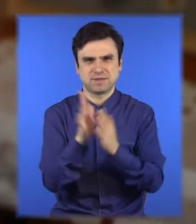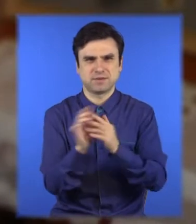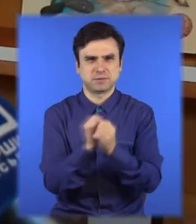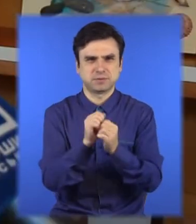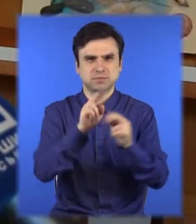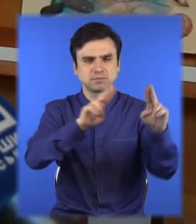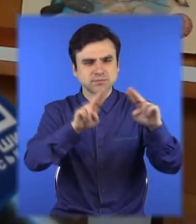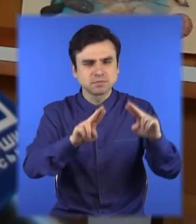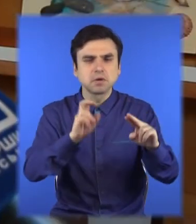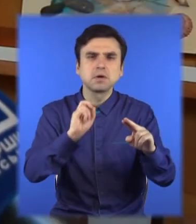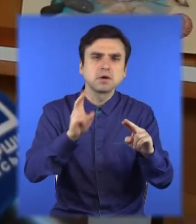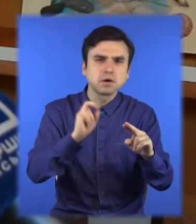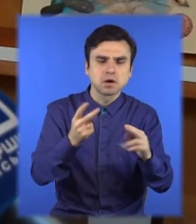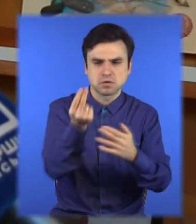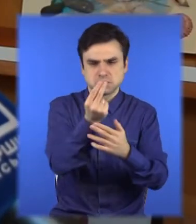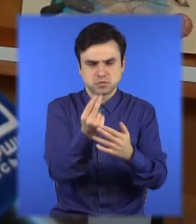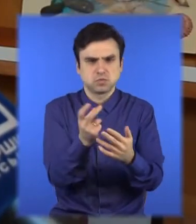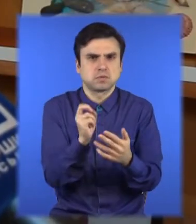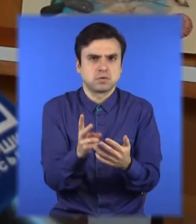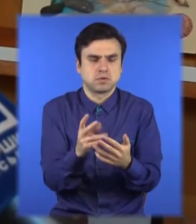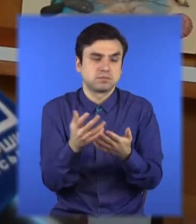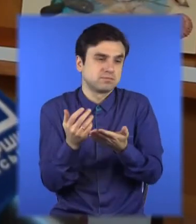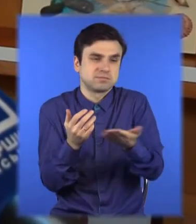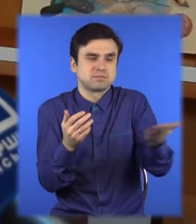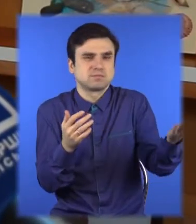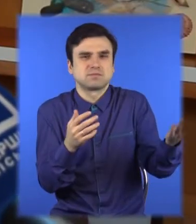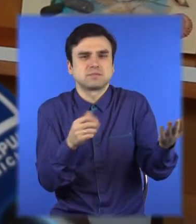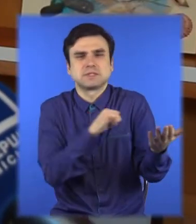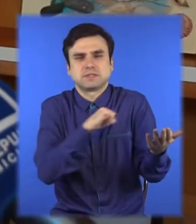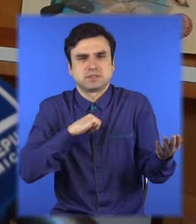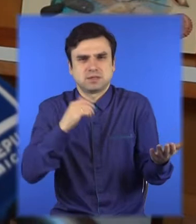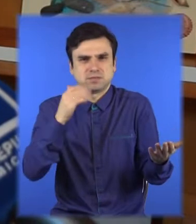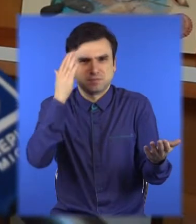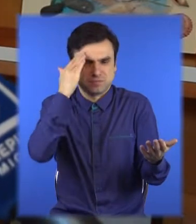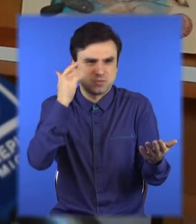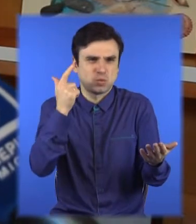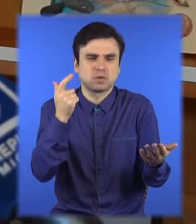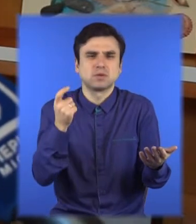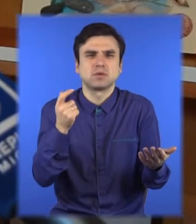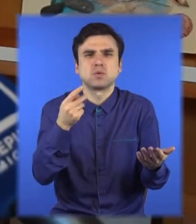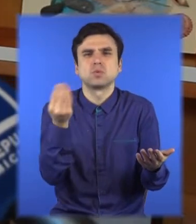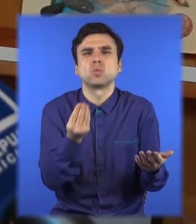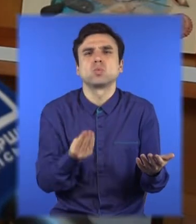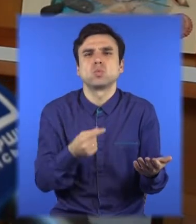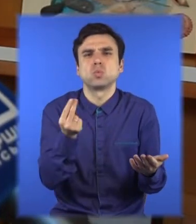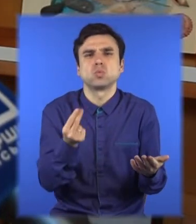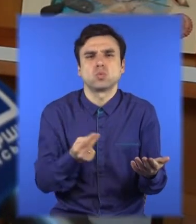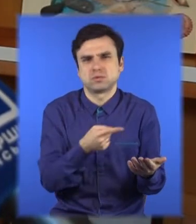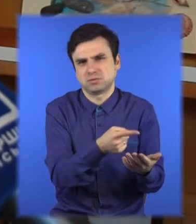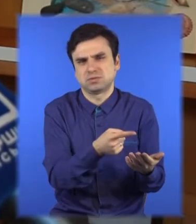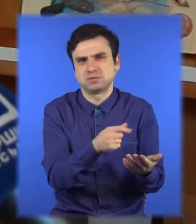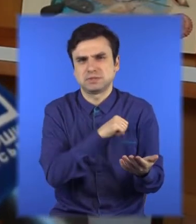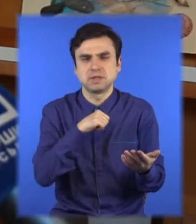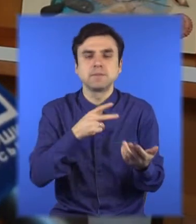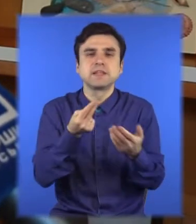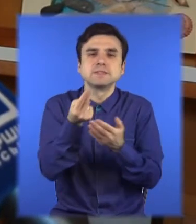сам для себя видит и представляет, и можно скомбинировать, из поиграть